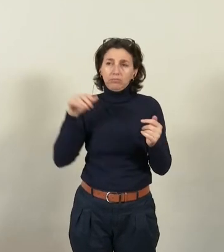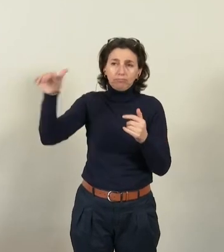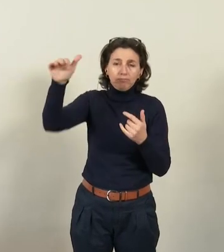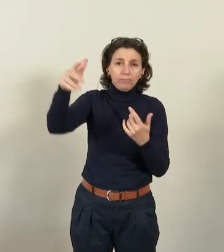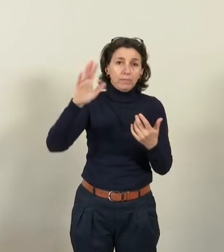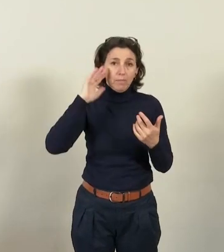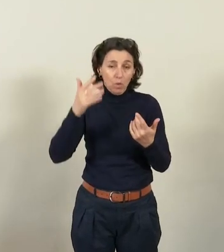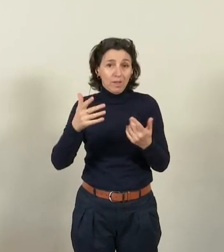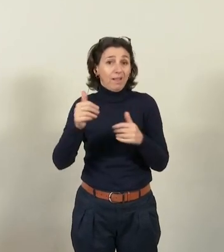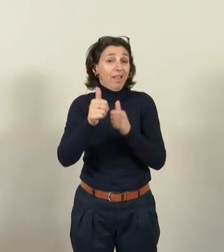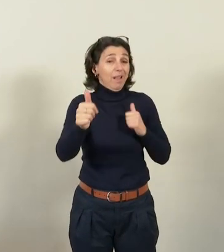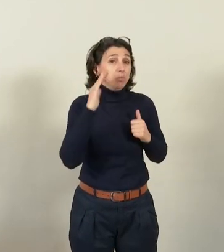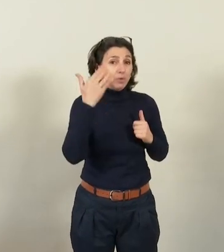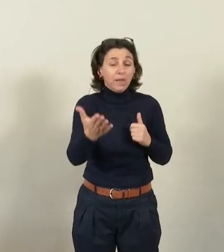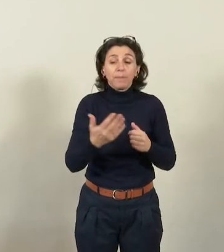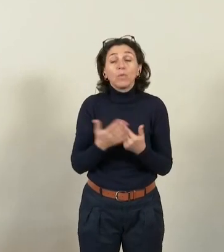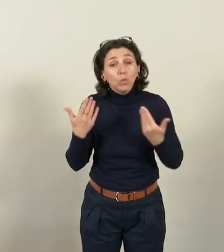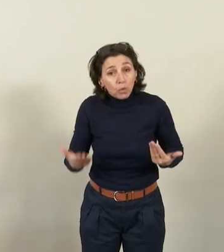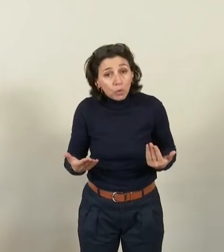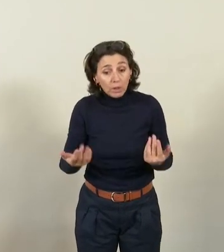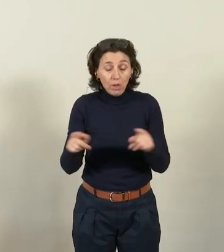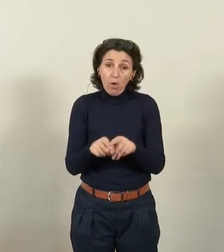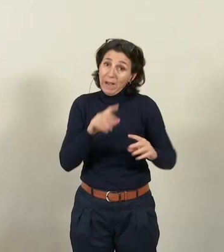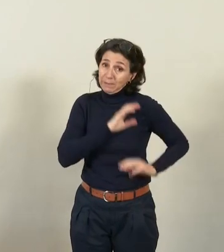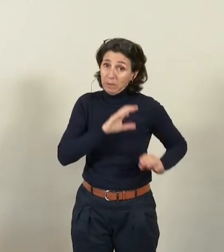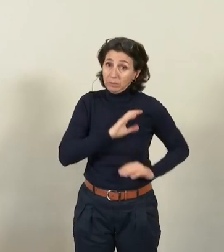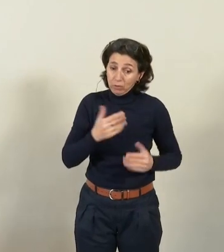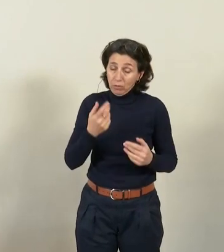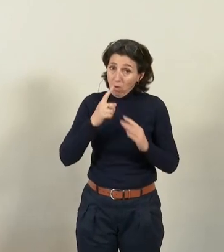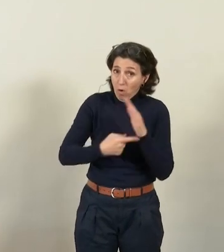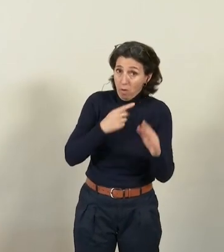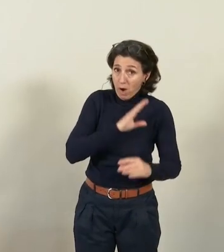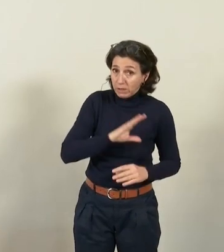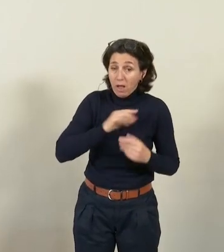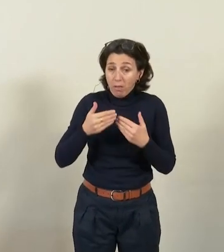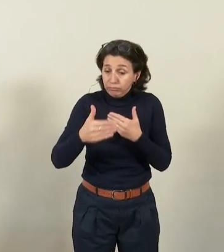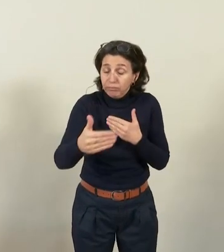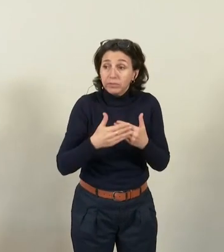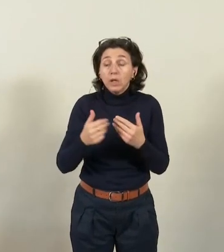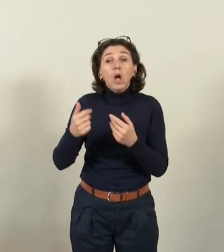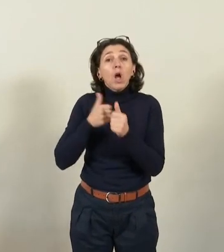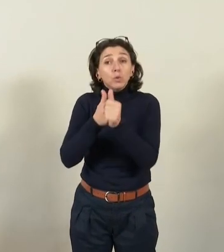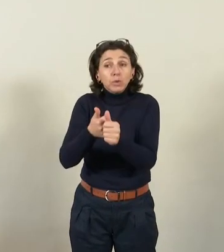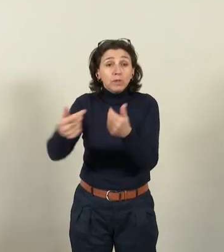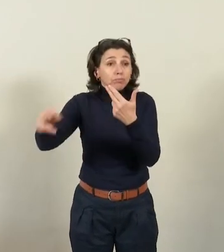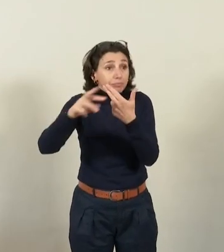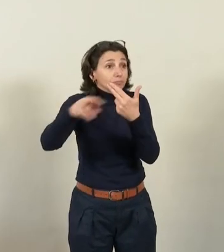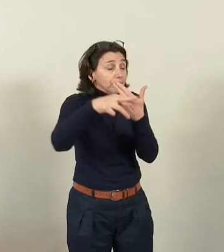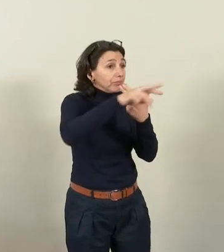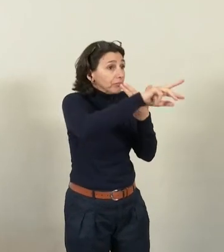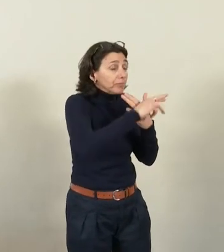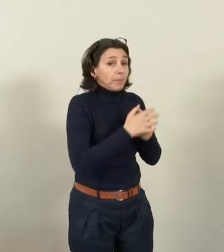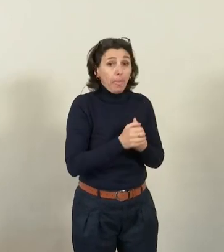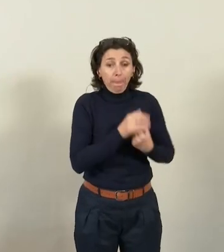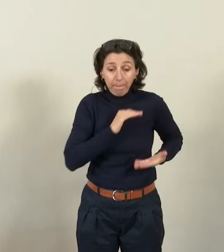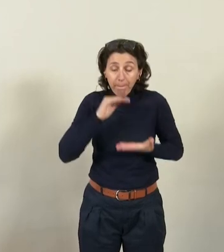titre d'expérimentation et donc effectivement en fonction des retours d'expérience qu'on aura on pourra le mettre à disposition de de cette expérience